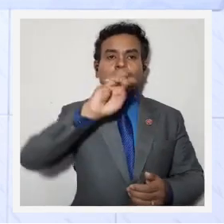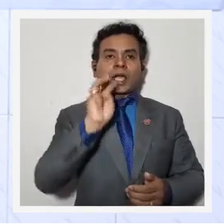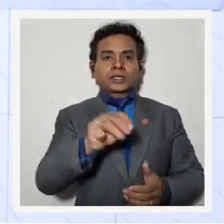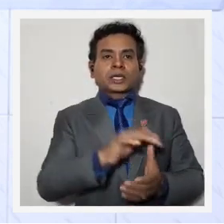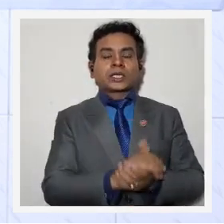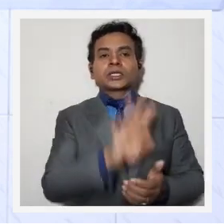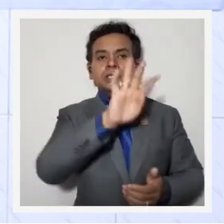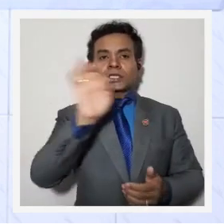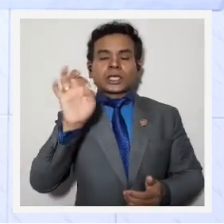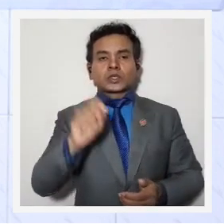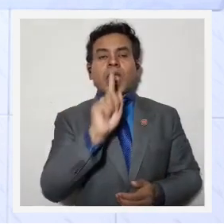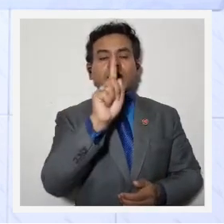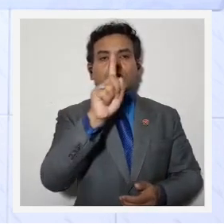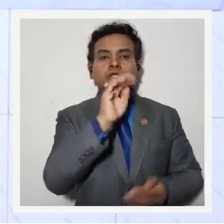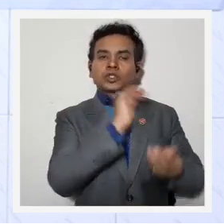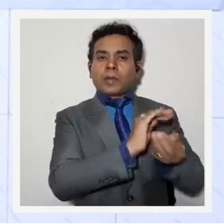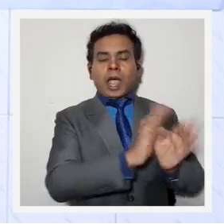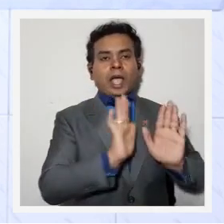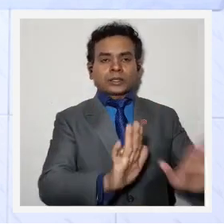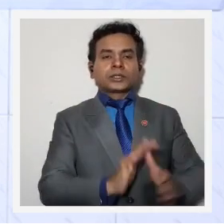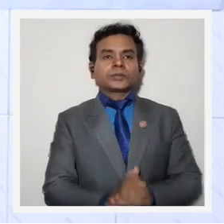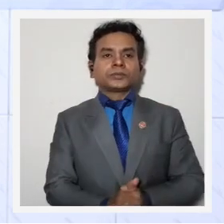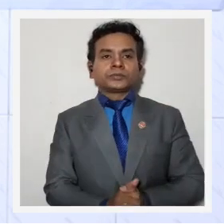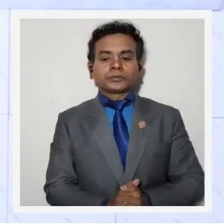১৭,৪৭,৮৪৬টি বর্তমানে মজুত আছে